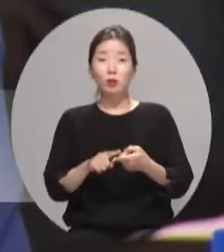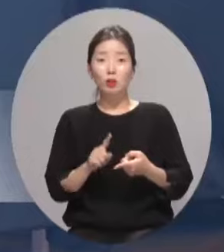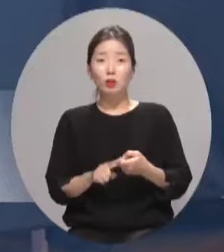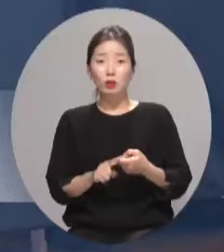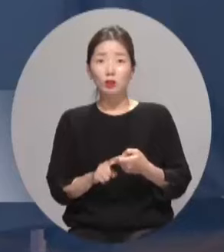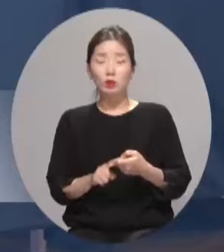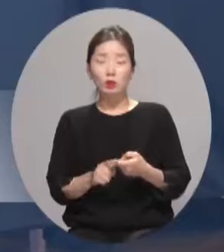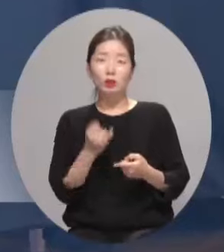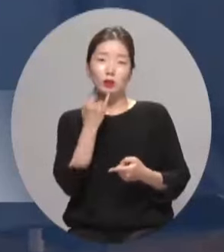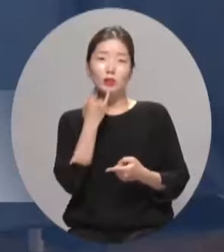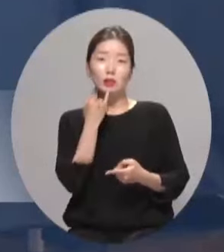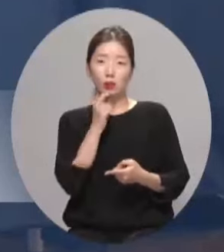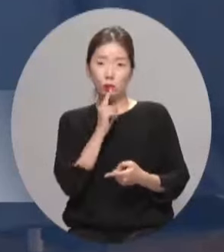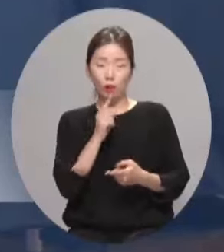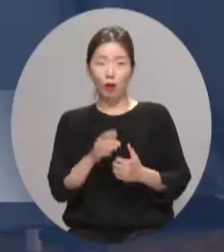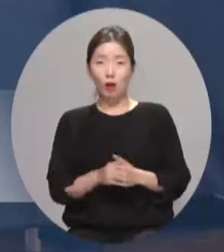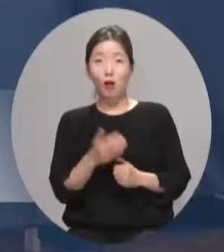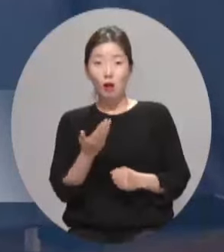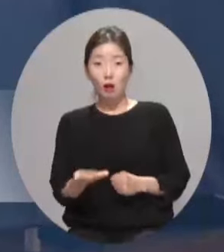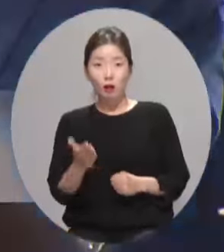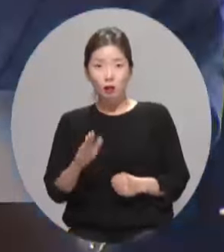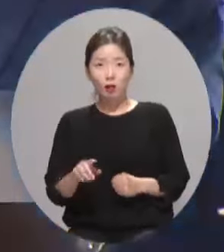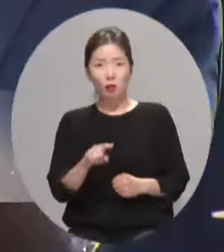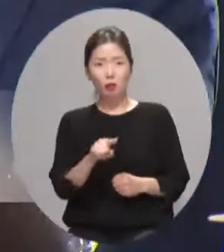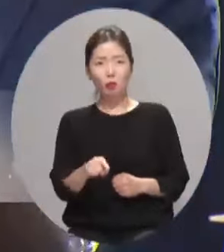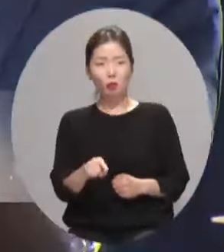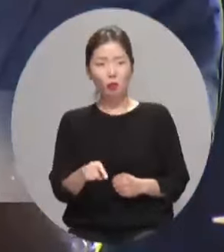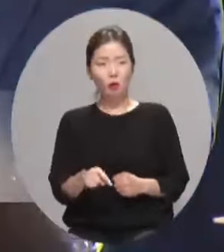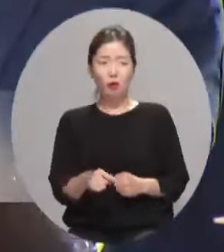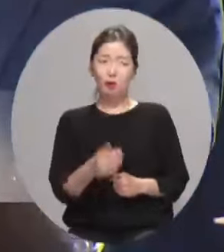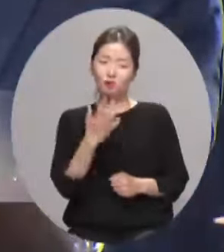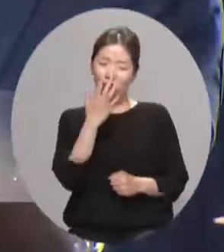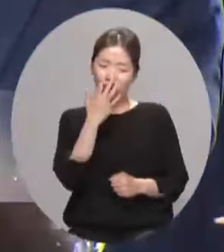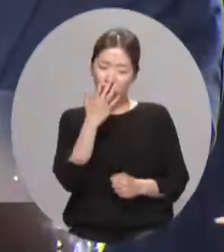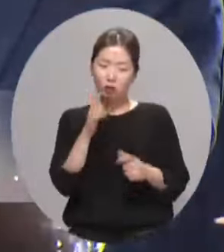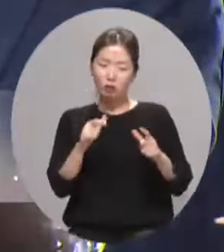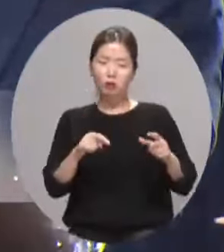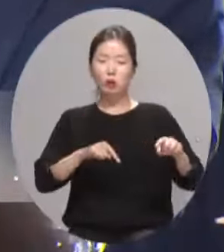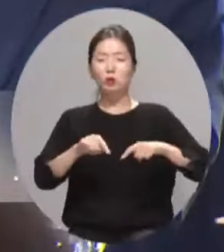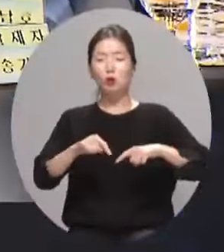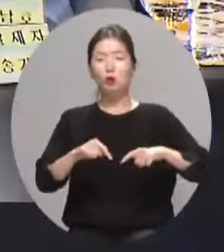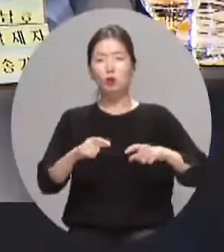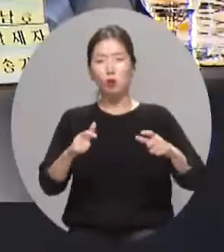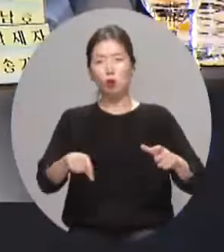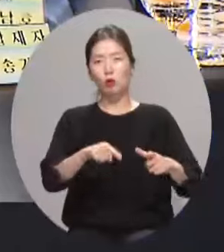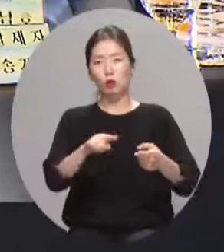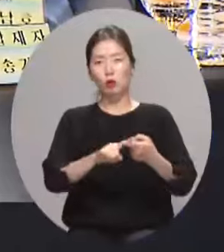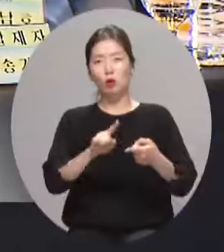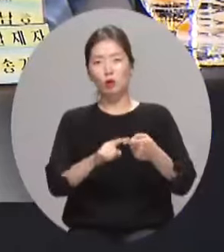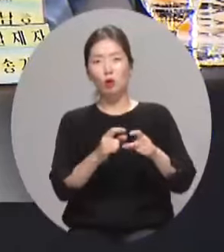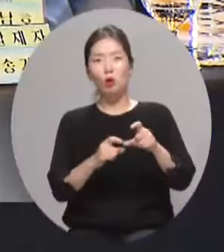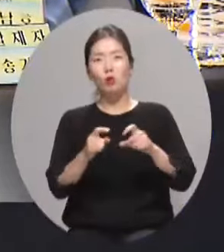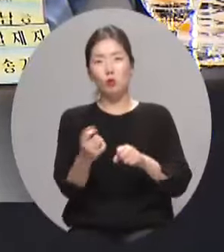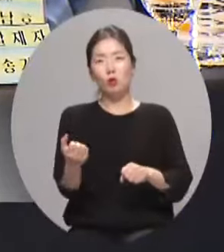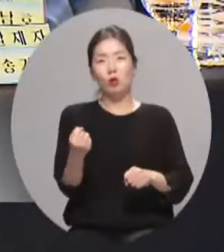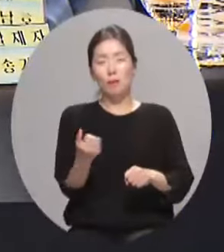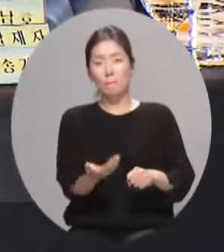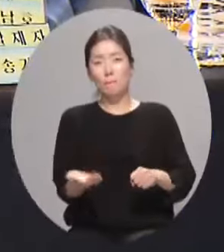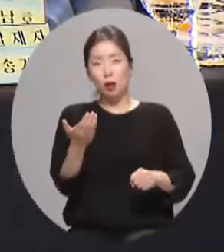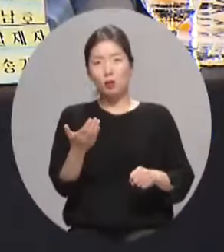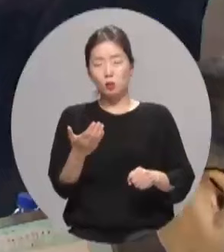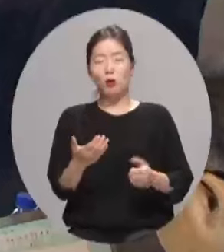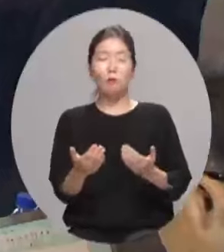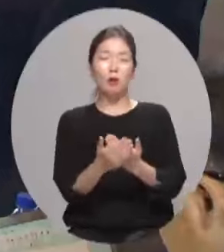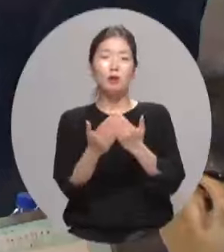일단 고무적이라는 반응. 다만 그간 존재감이 미미했던 지역 정치권의 각성이 그 어느 때보다 필요하다는